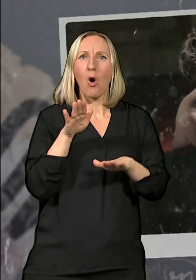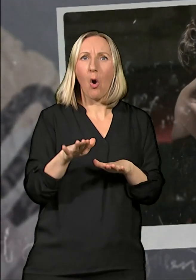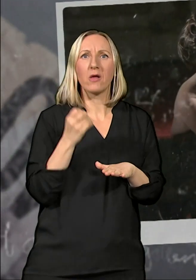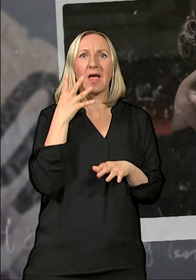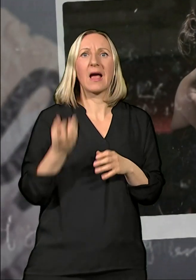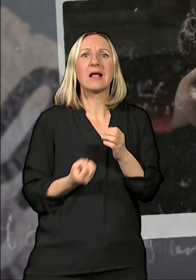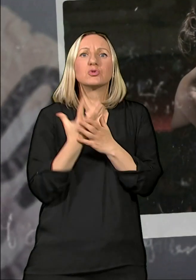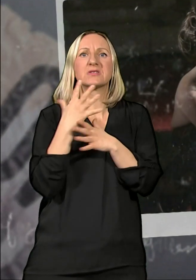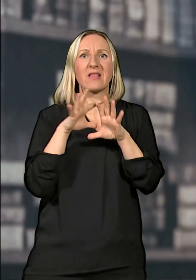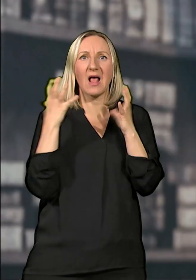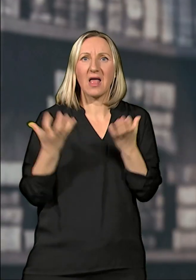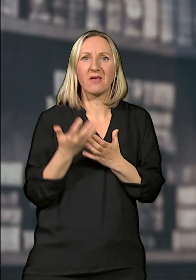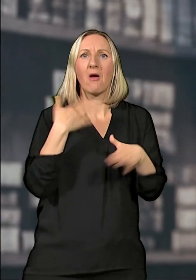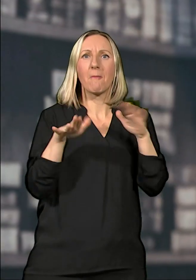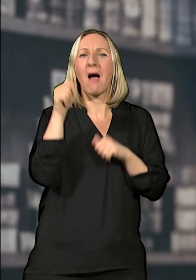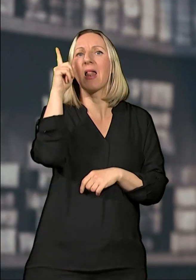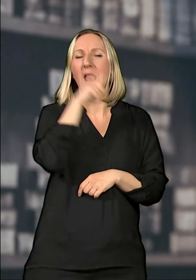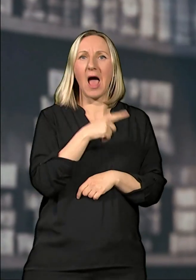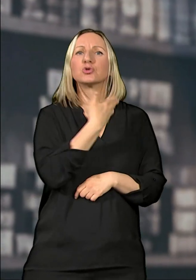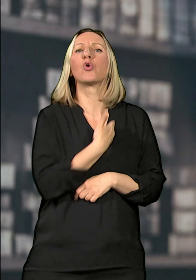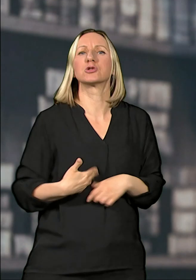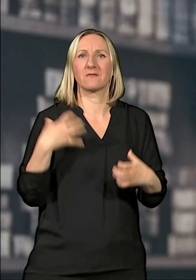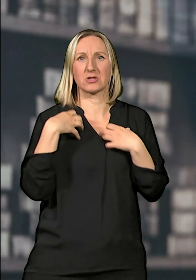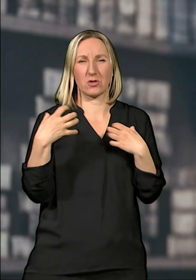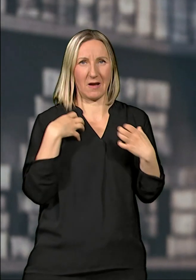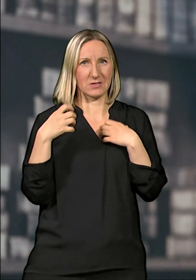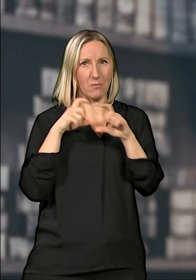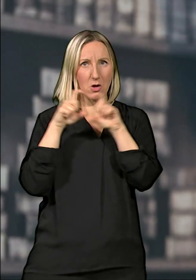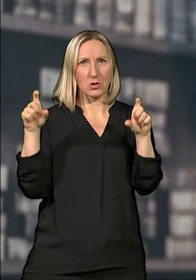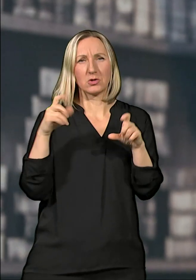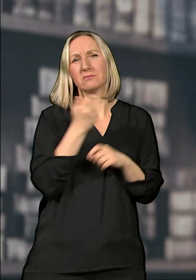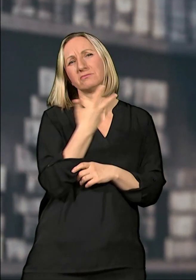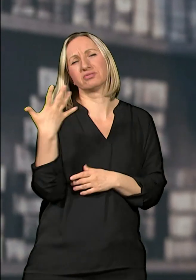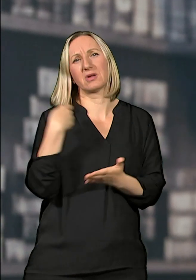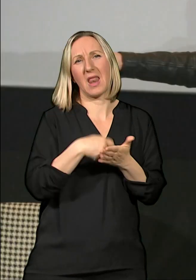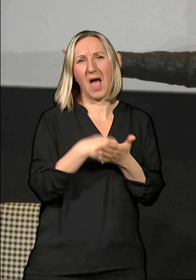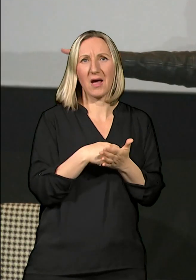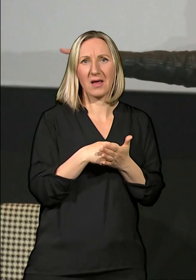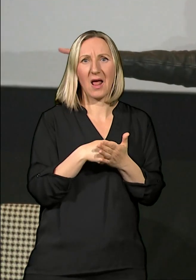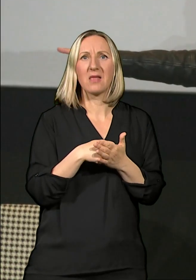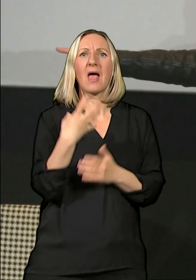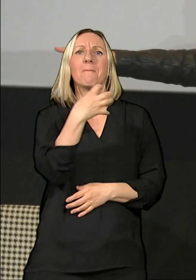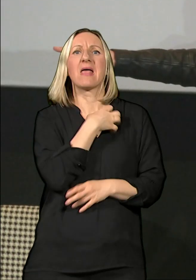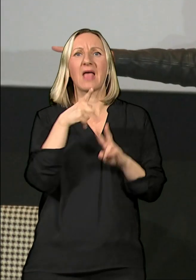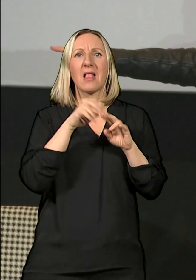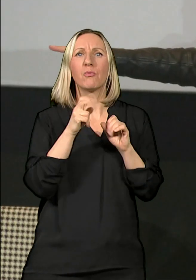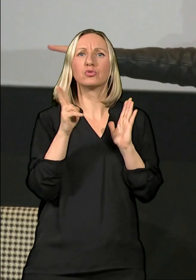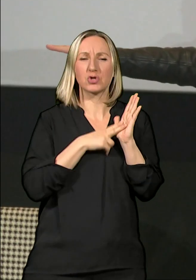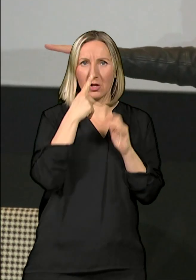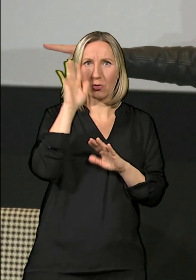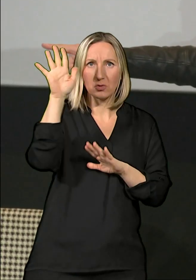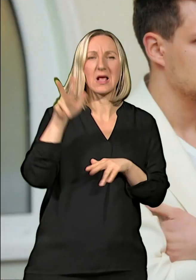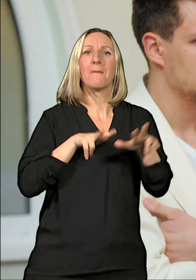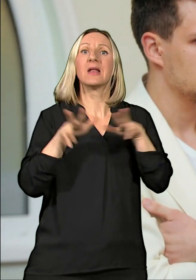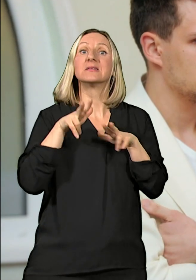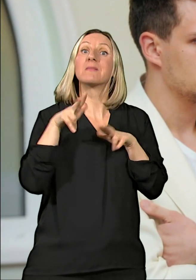Beogradskom dramskom. Ima brojne nagrade, među kojima je ruska državna nagrada Medalja Puškina, nagrada Ministarstva spoljnih poslova